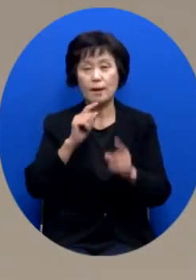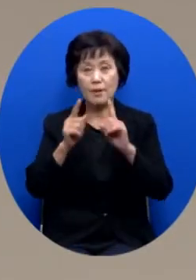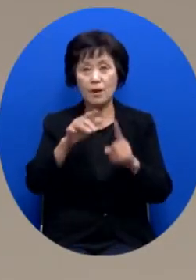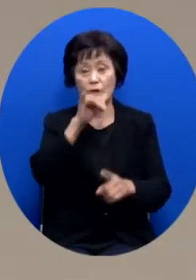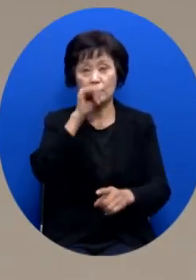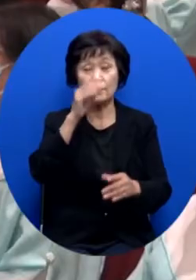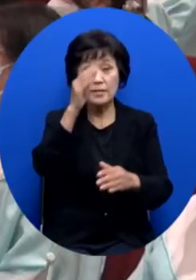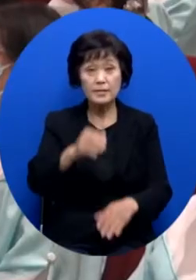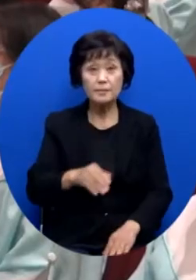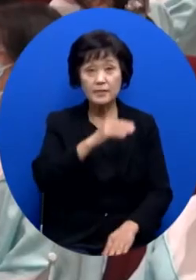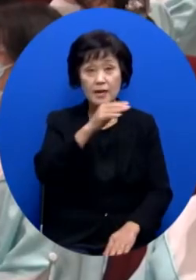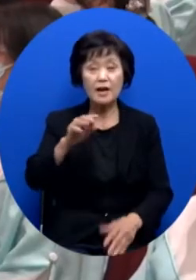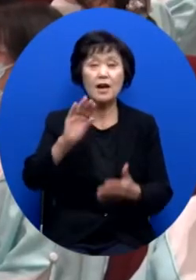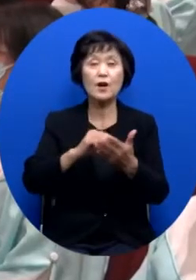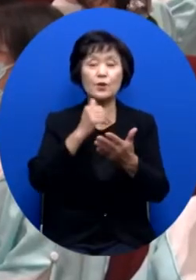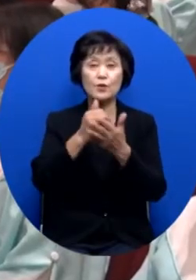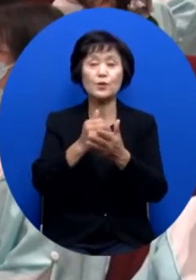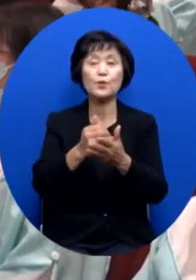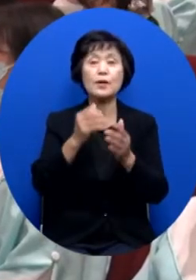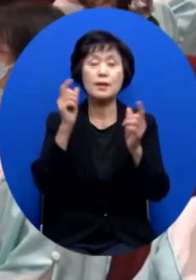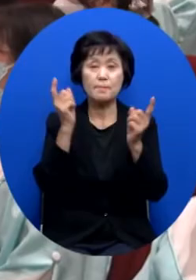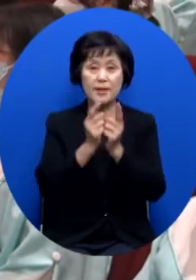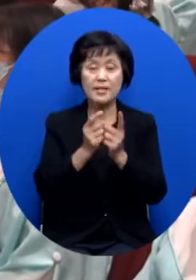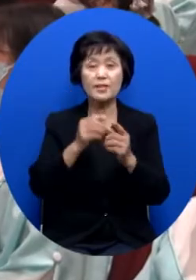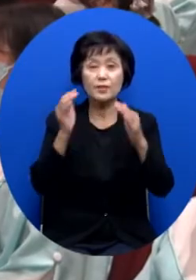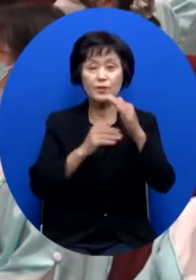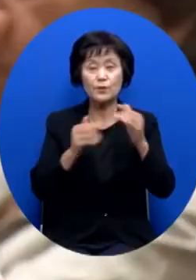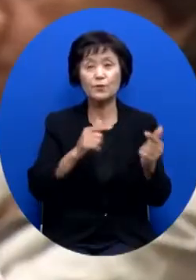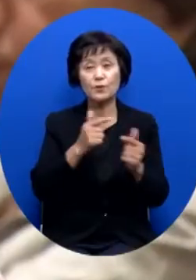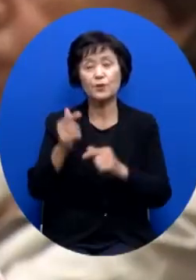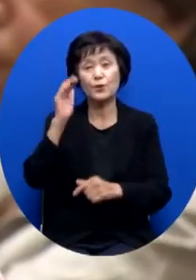십자가의 그리스도를 만나는 성도들이 되길 바란다고 당부했습니다.